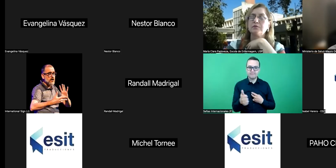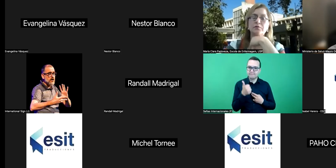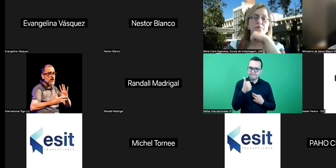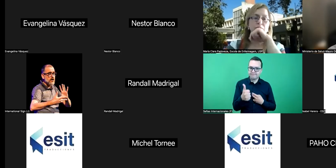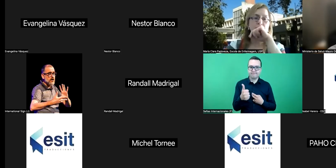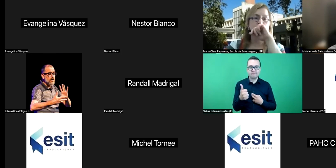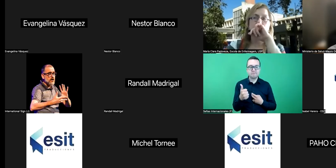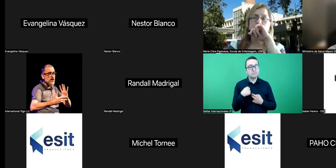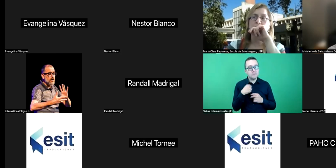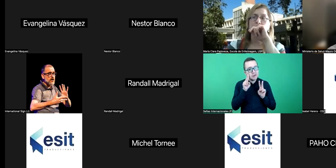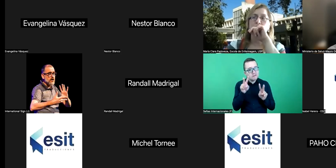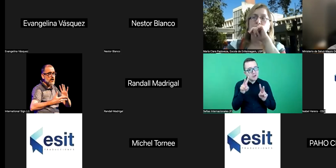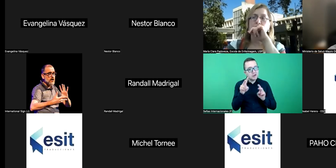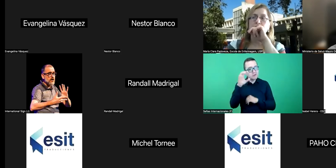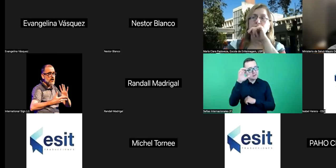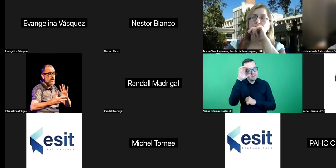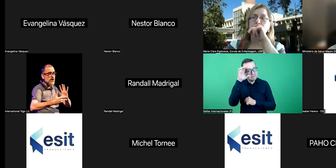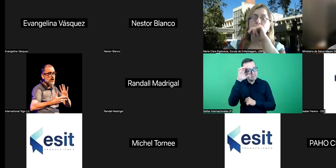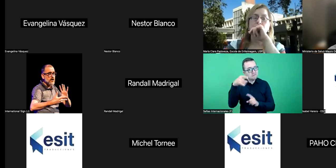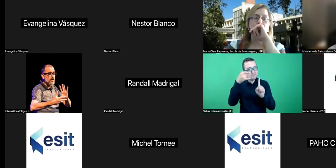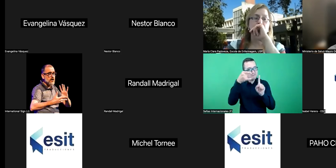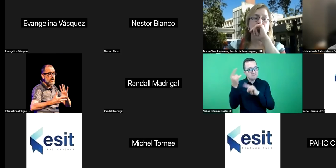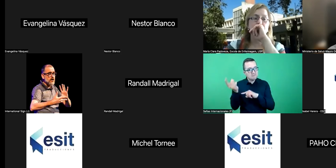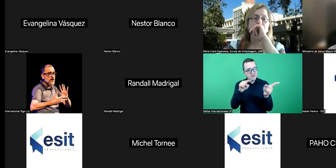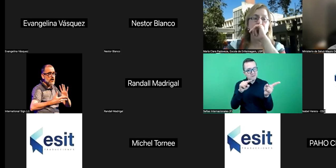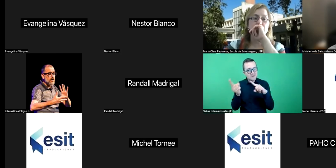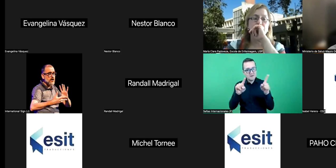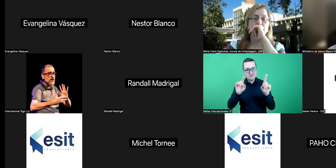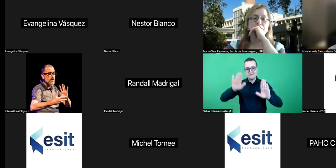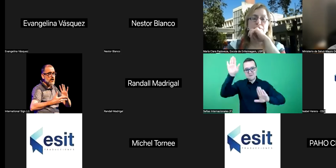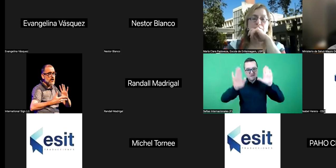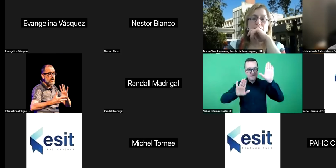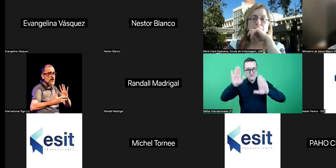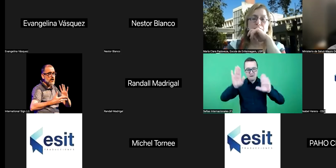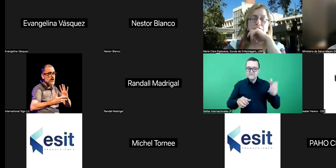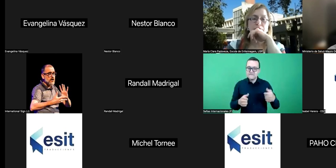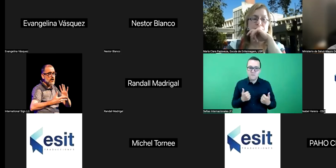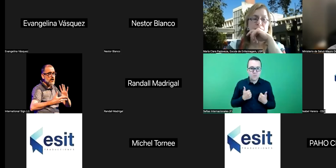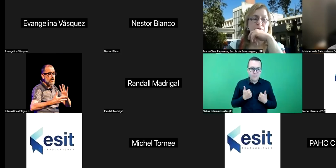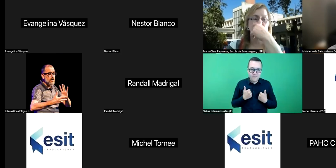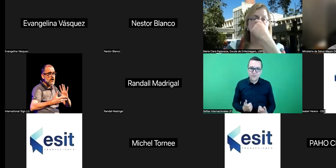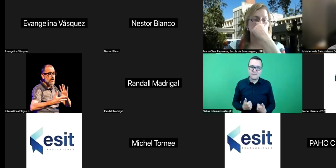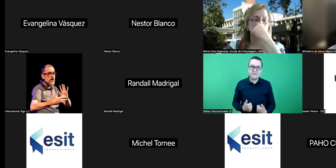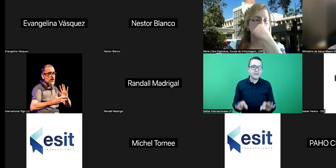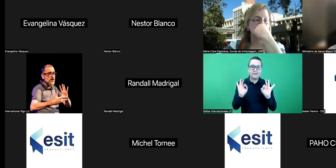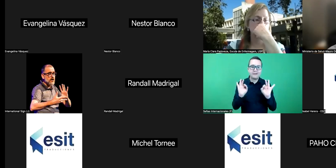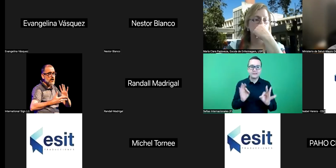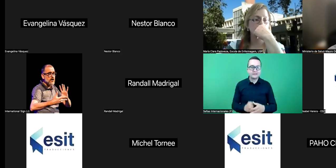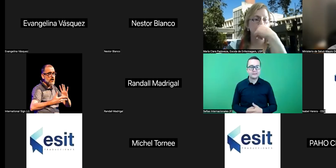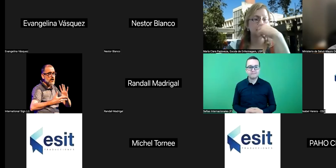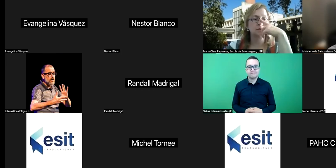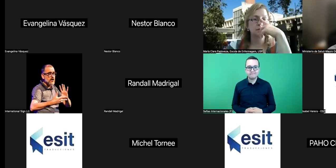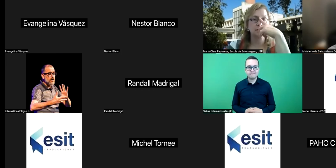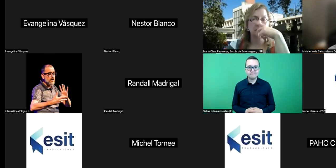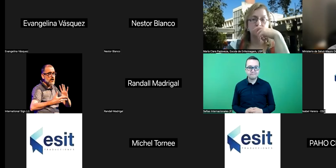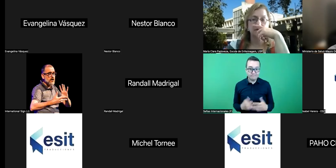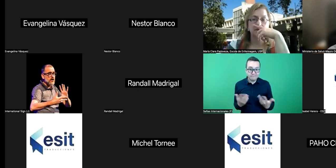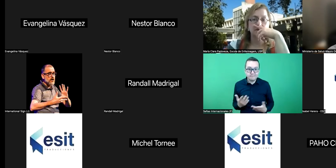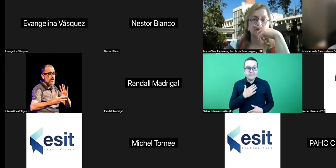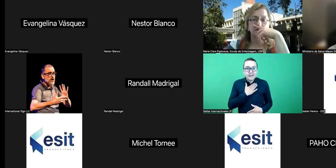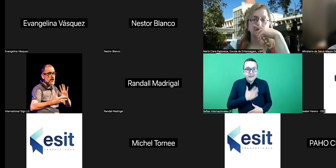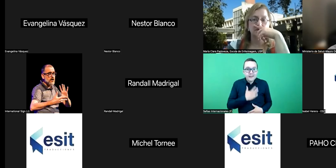C'était un webinaire excellent, vraiment. Parce qu'en quelque sorte, cela transforme l'intention d'aborder